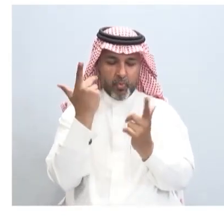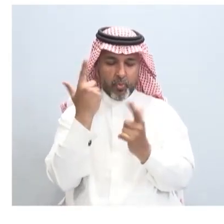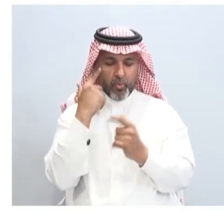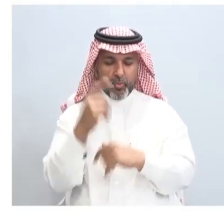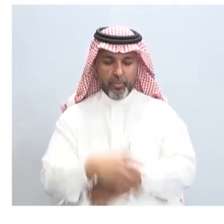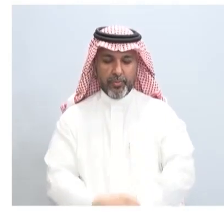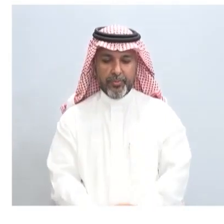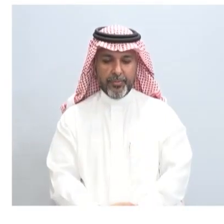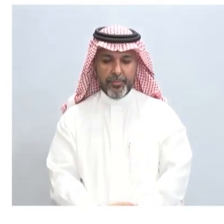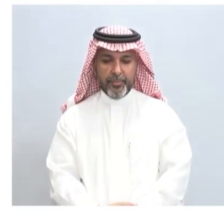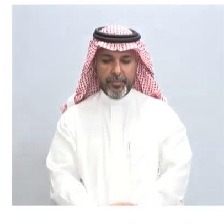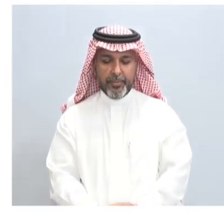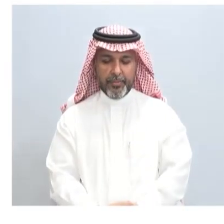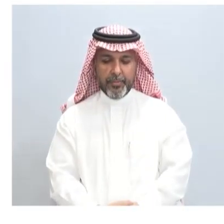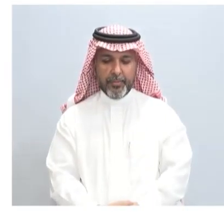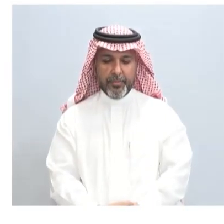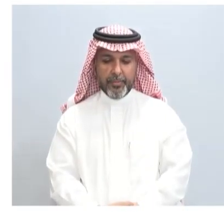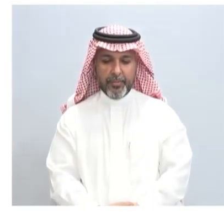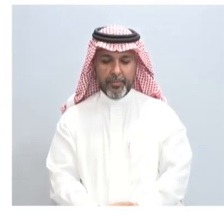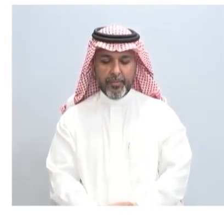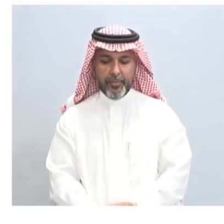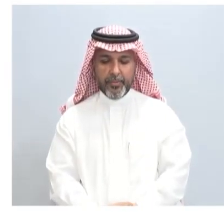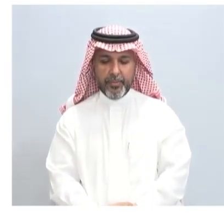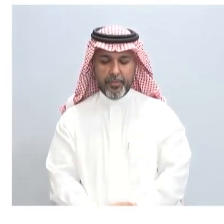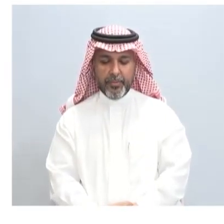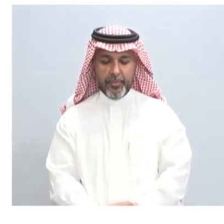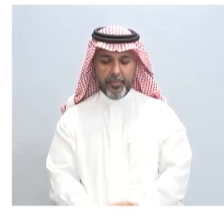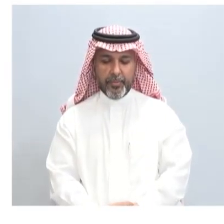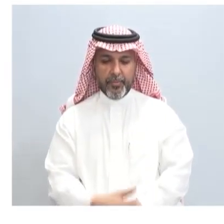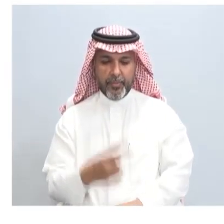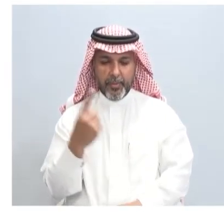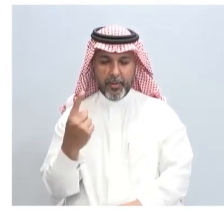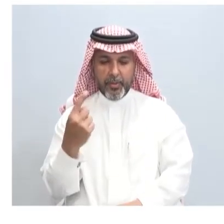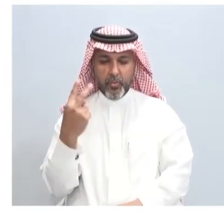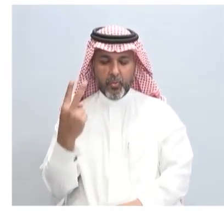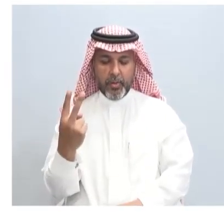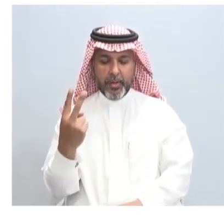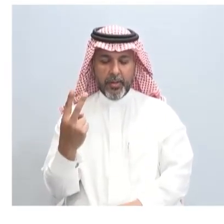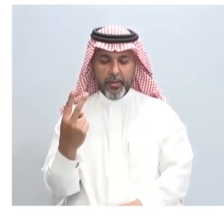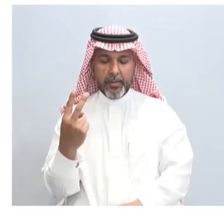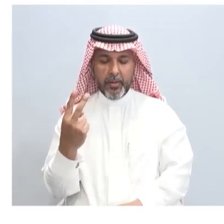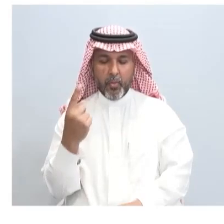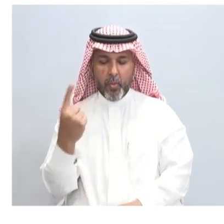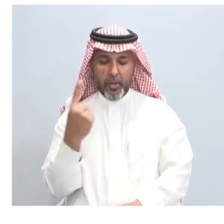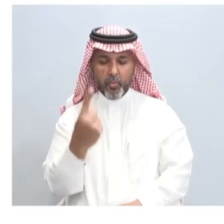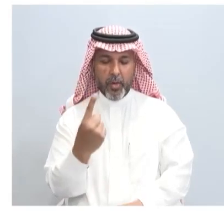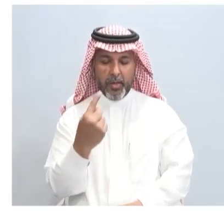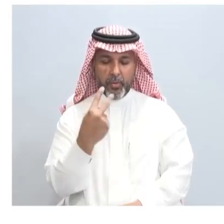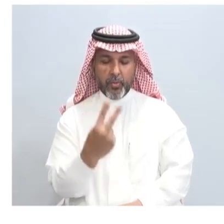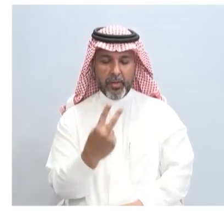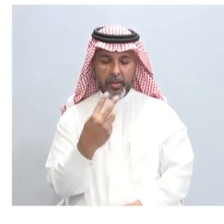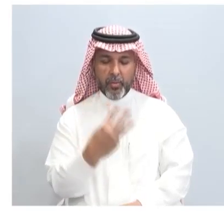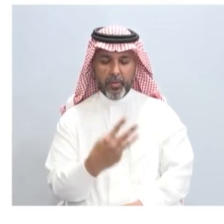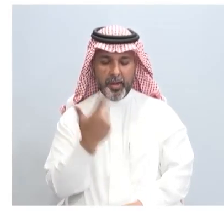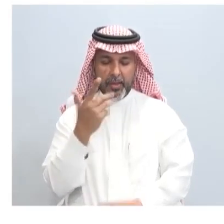اياها المتبقيه تقول والله عندك الواحد الواحد والواحد واثنين والثلاثه